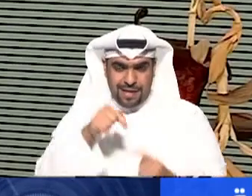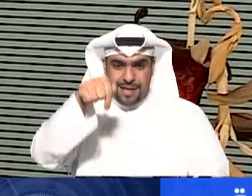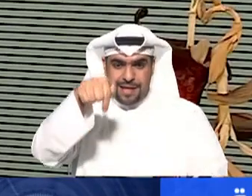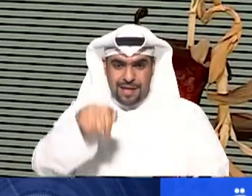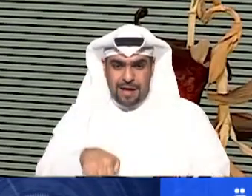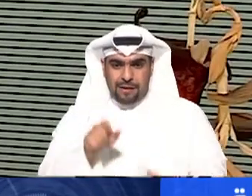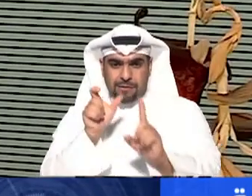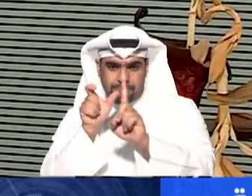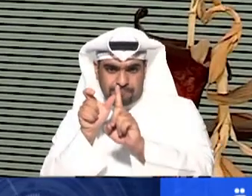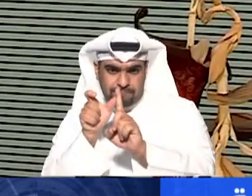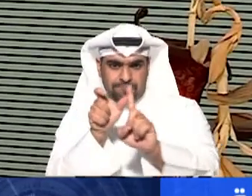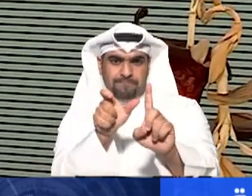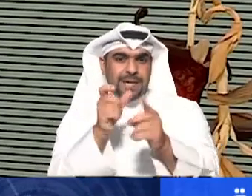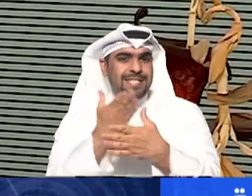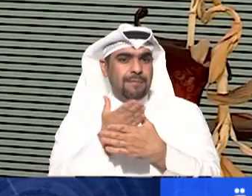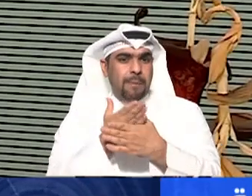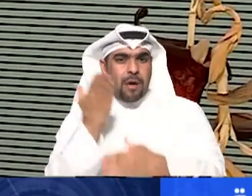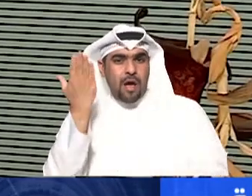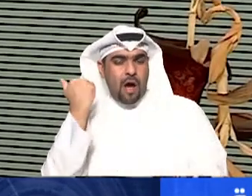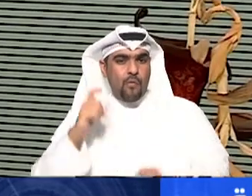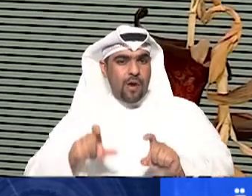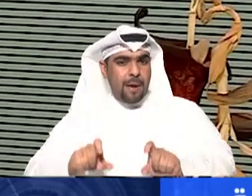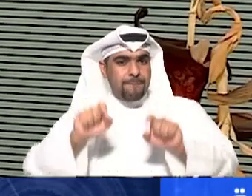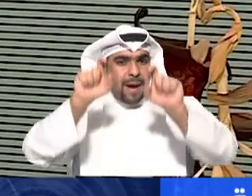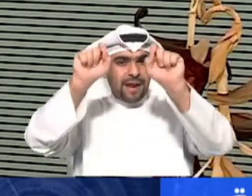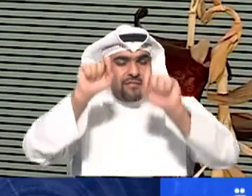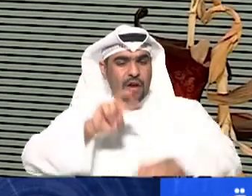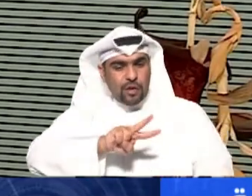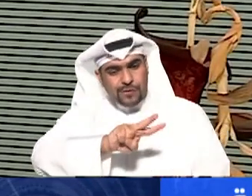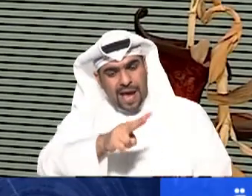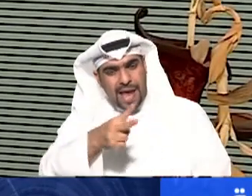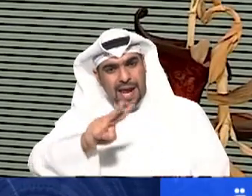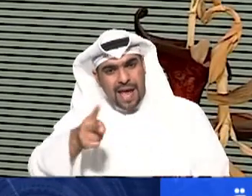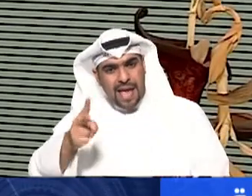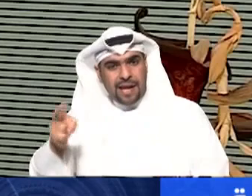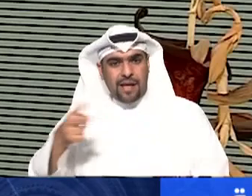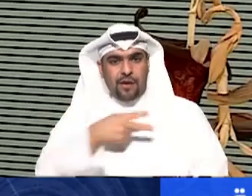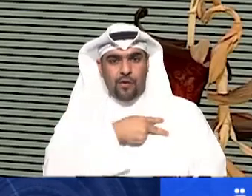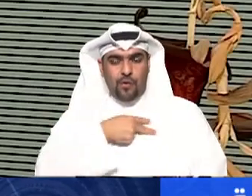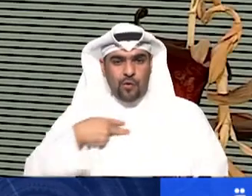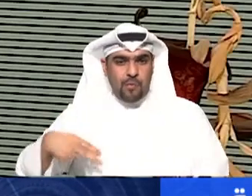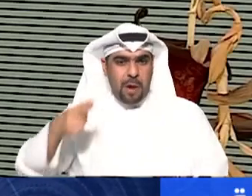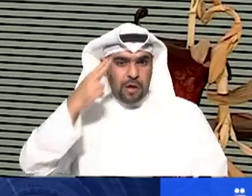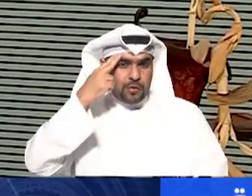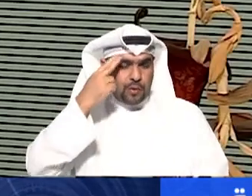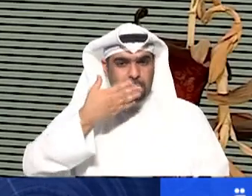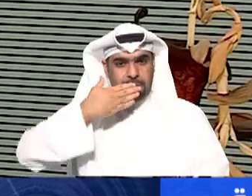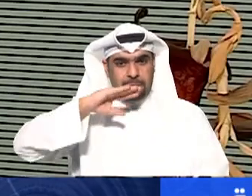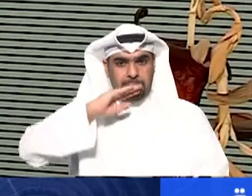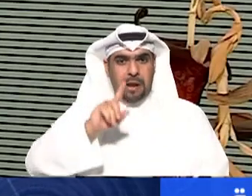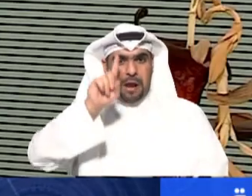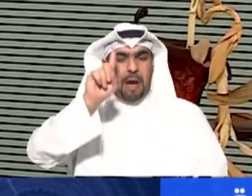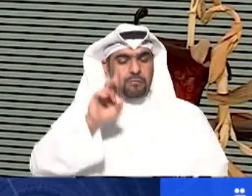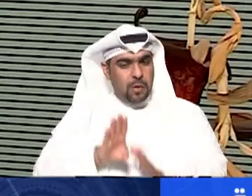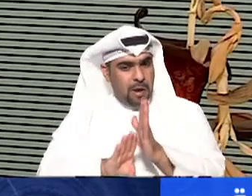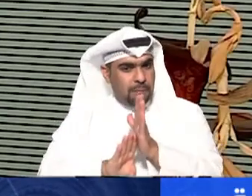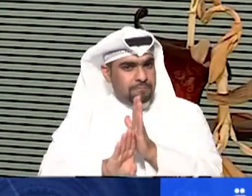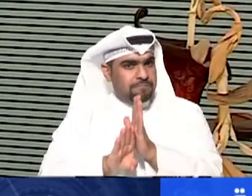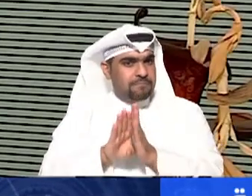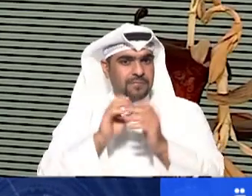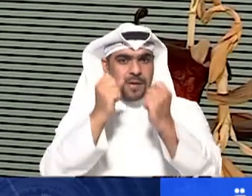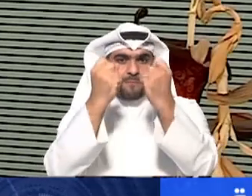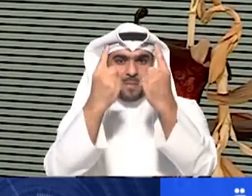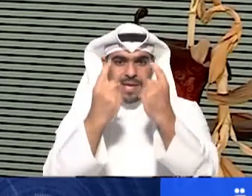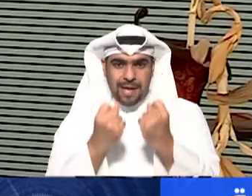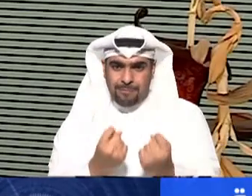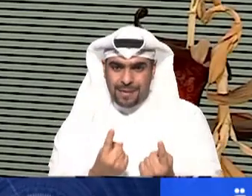خلال سارس، كلها استطاعت المملكة العربية السعودية أن تتجاوز هذه المحنة وتتجاوز هذه الظروف وتدير الحج بنجاح. في